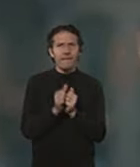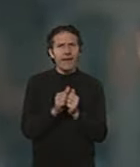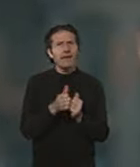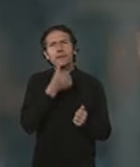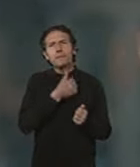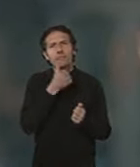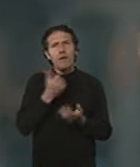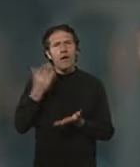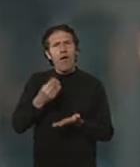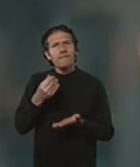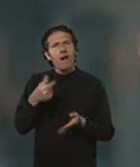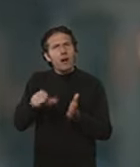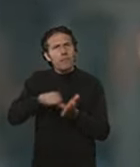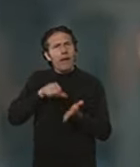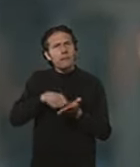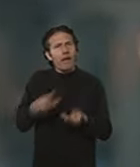charge de leurs